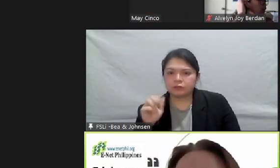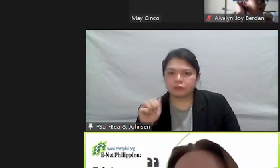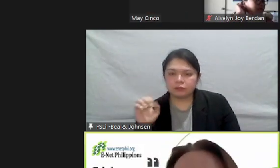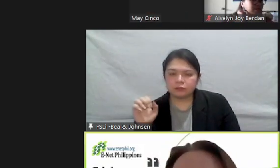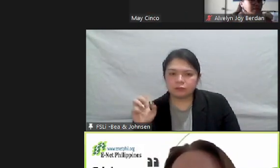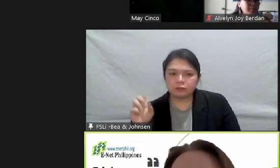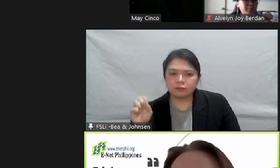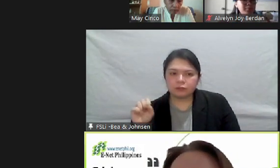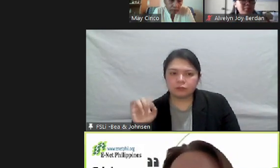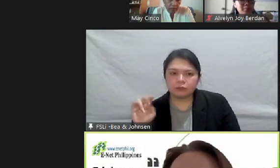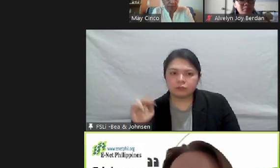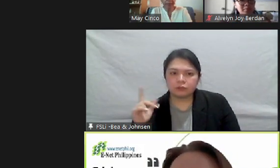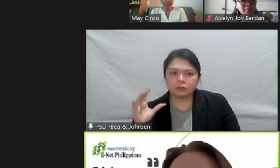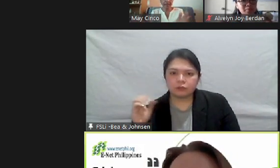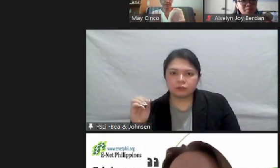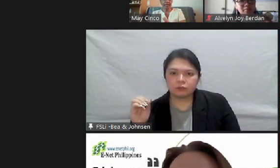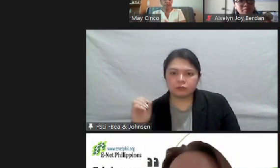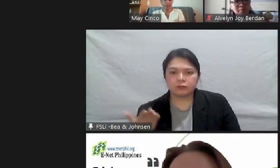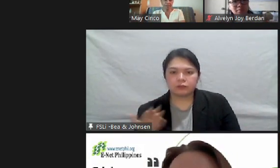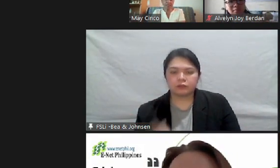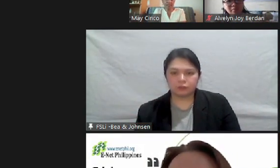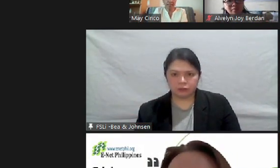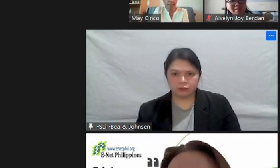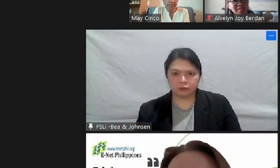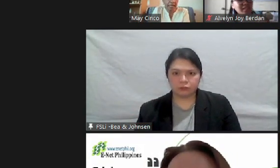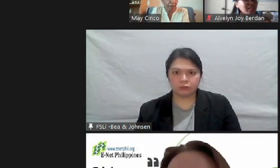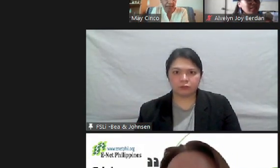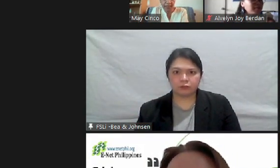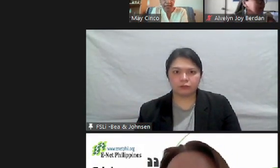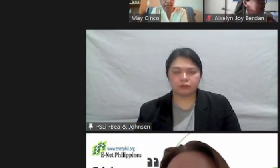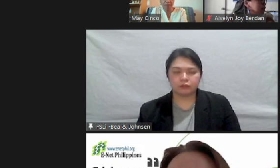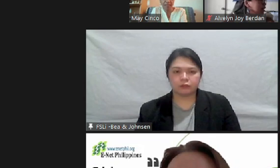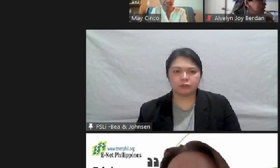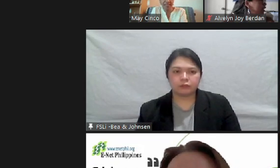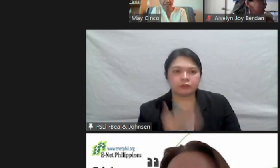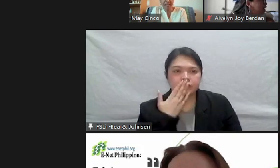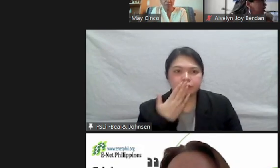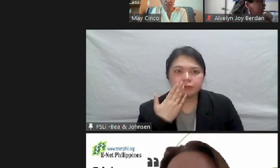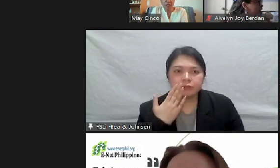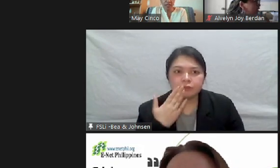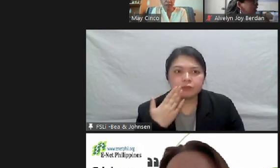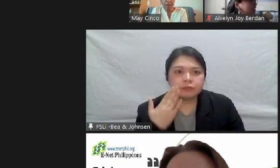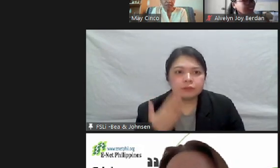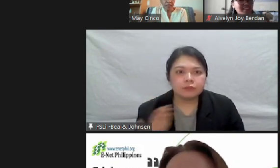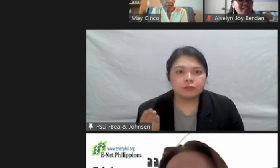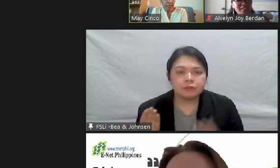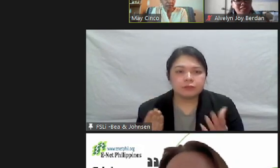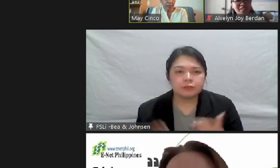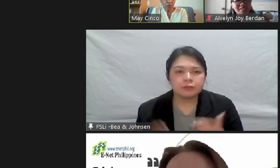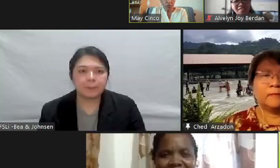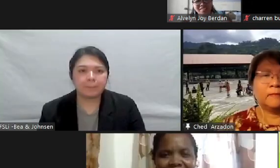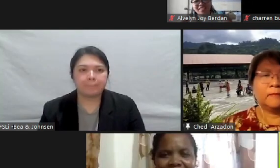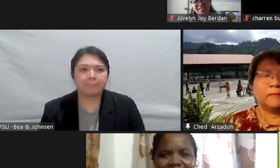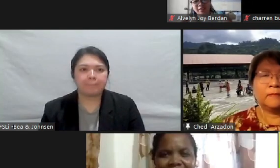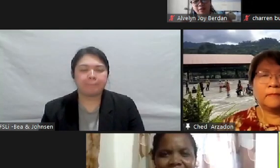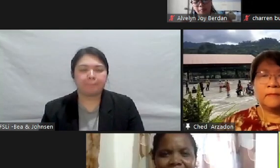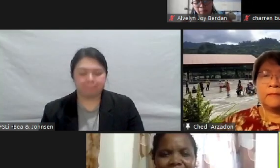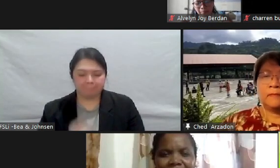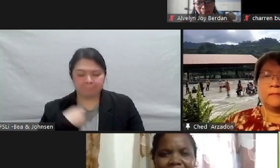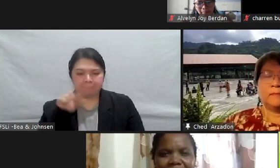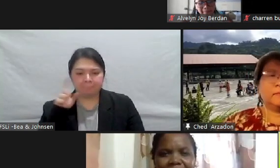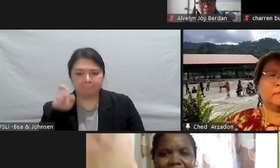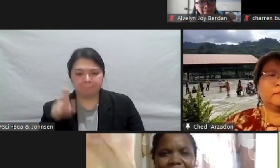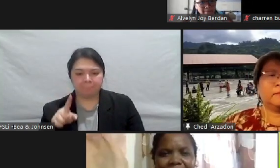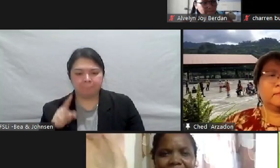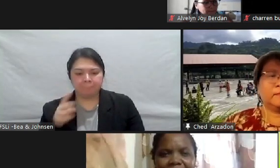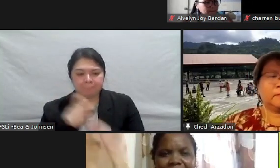please. Ay, salamat, Mitzi. Salamat kay Kaepang, kay Ma'am Chet. Ang tanong ko, medyo mahirap